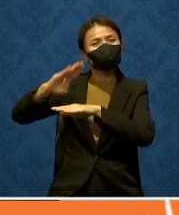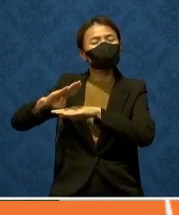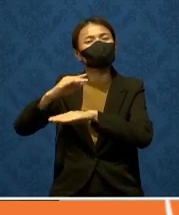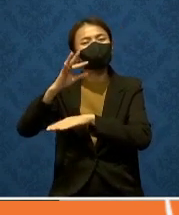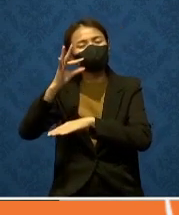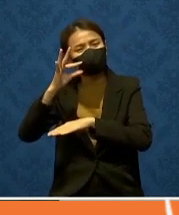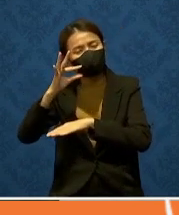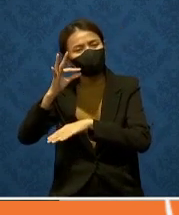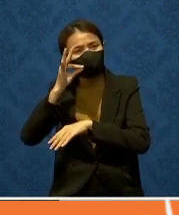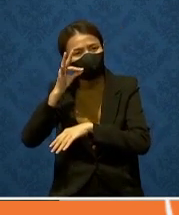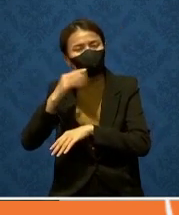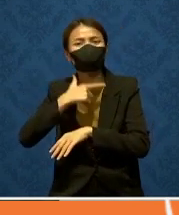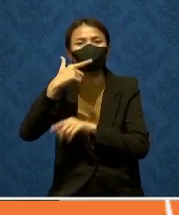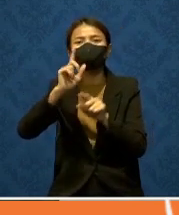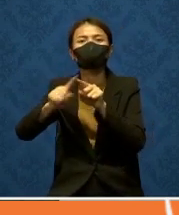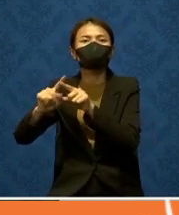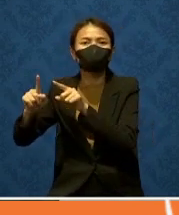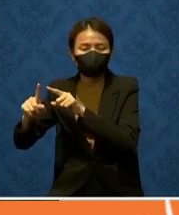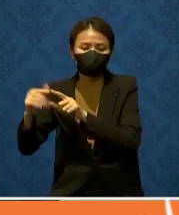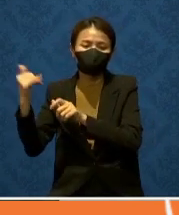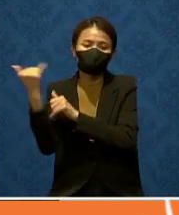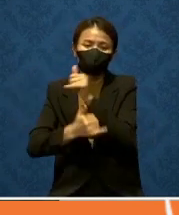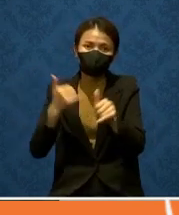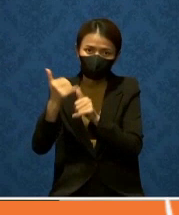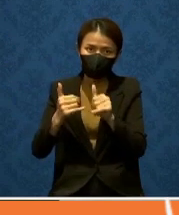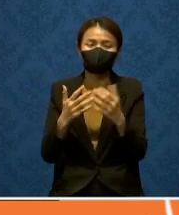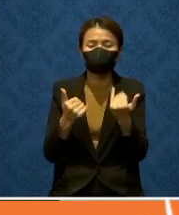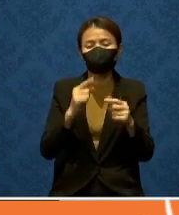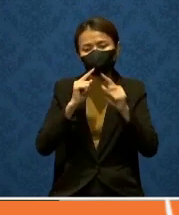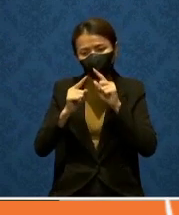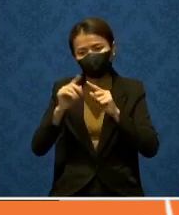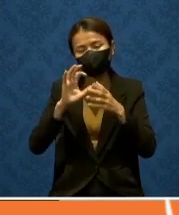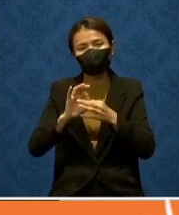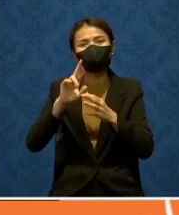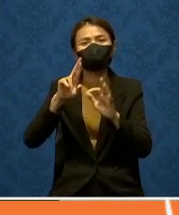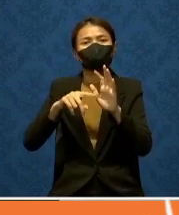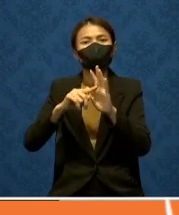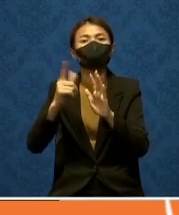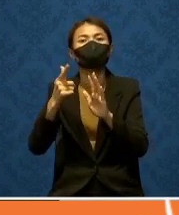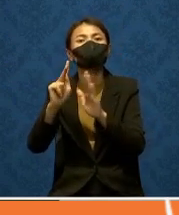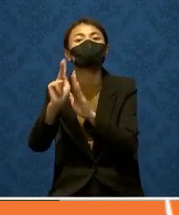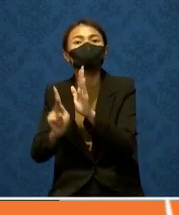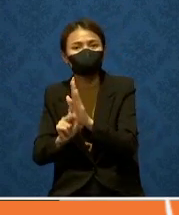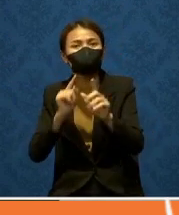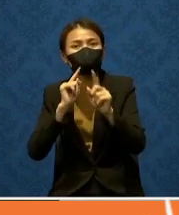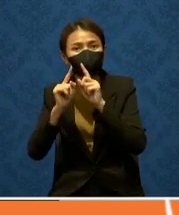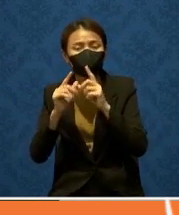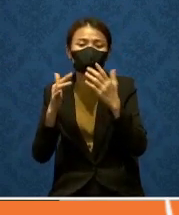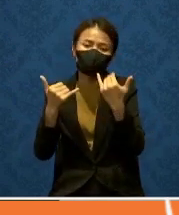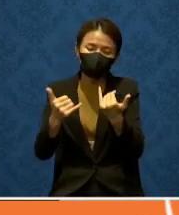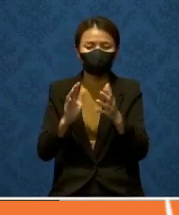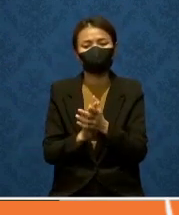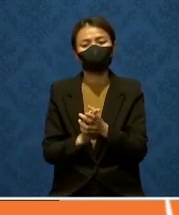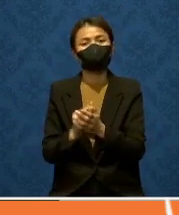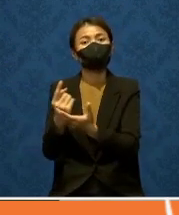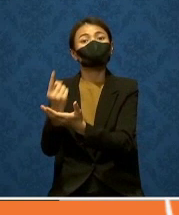กเขาที่ได้ยกร่างมาแล้วผมเข้าใจว่าตัวแทนจากสภาชนเผ่าพื้นเมืองเนี่ยก็ได้เข้าพบกับพรรคการเมืองต่าง